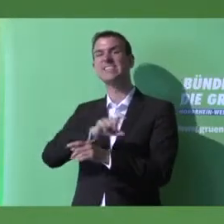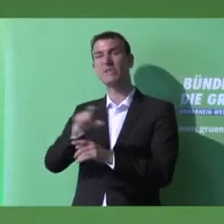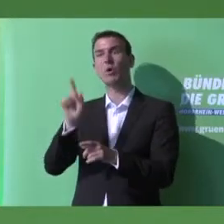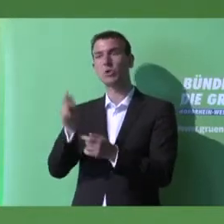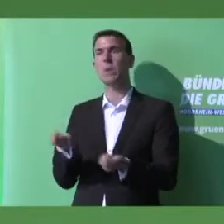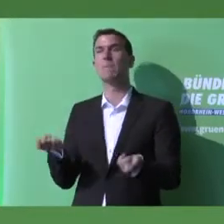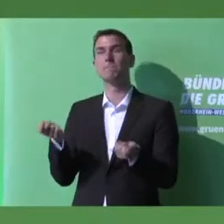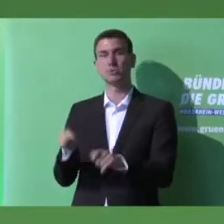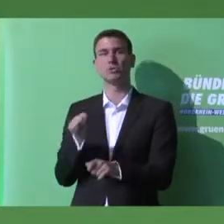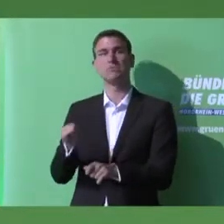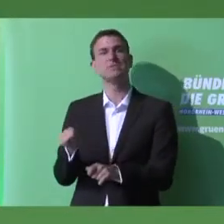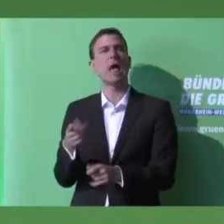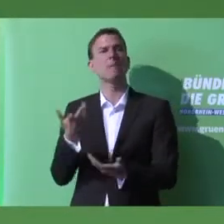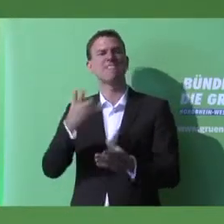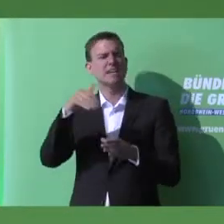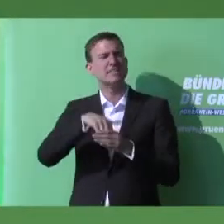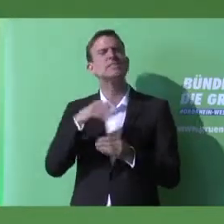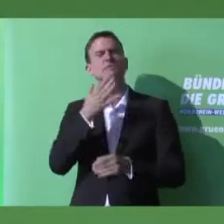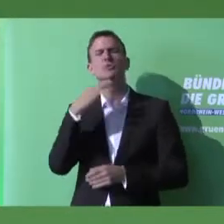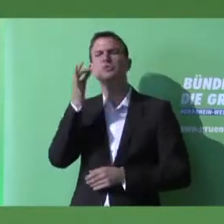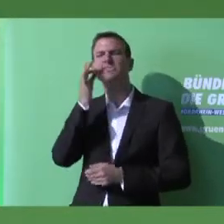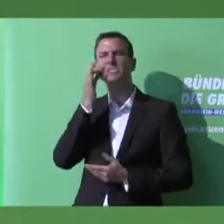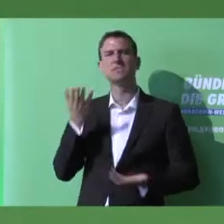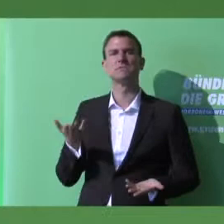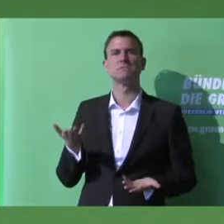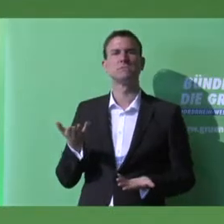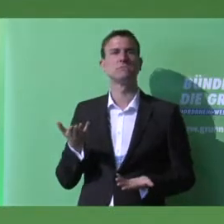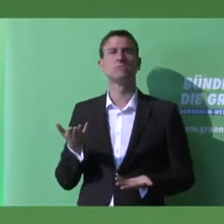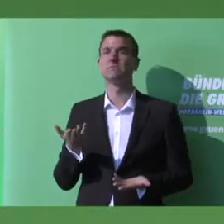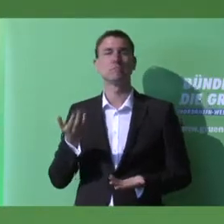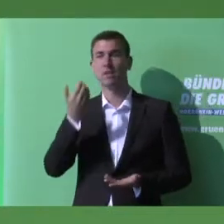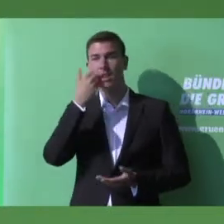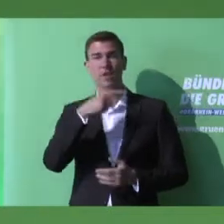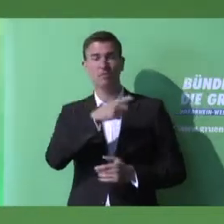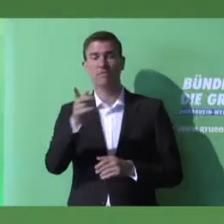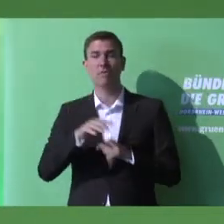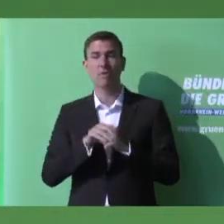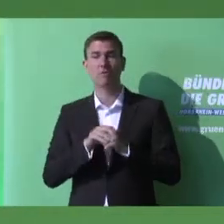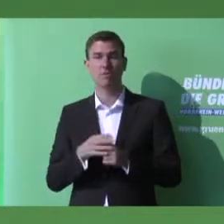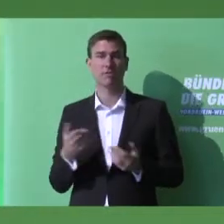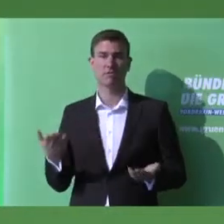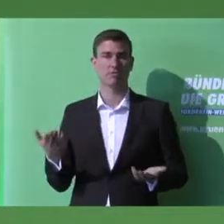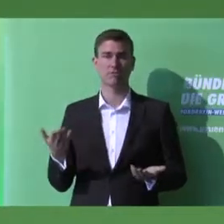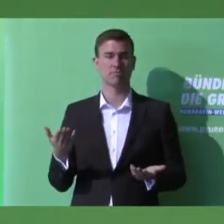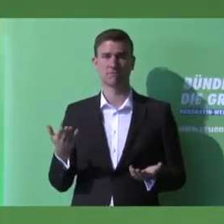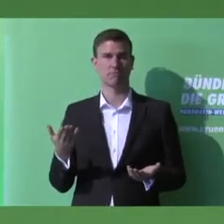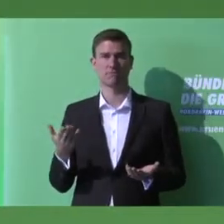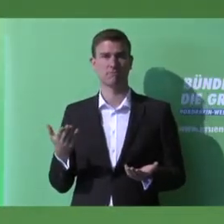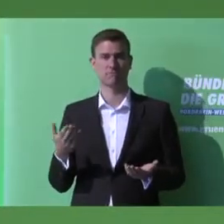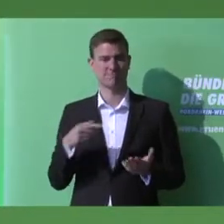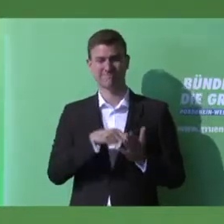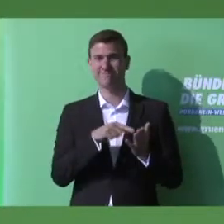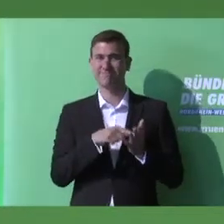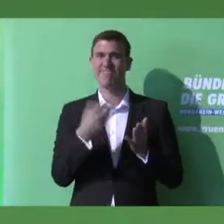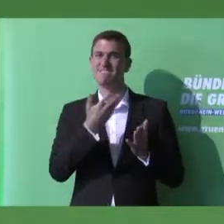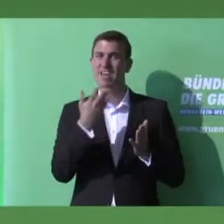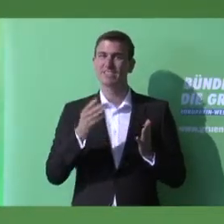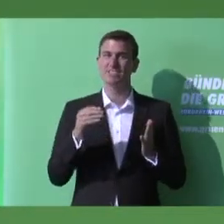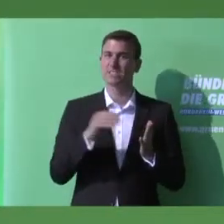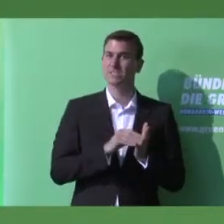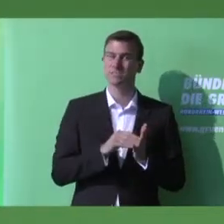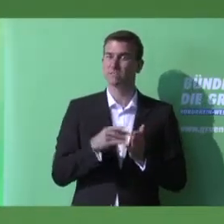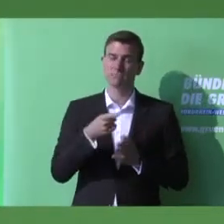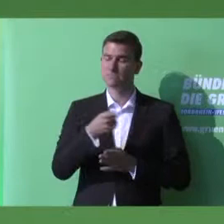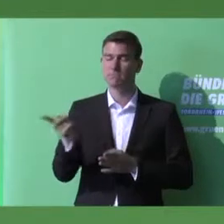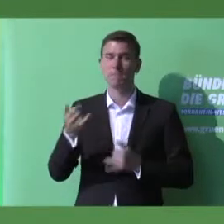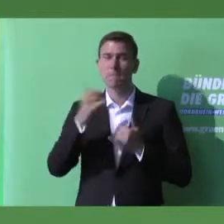verabschiedet werden soll. Aber, liebe Freundinnen und Freunde, die wissen das bis heute